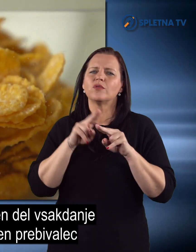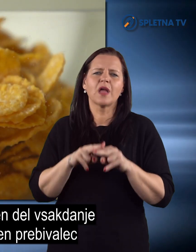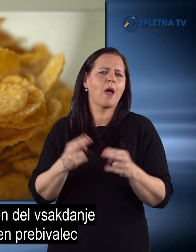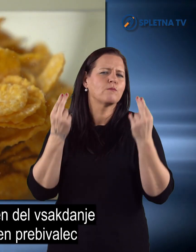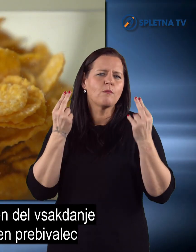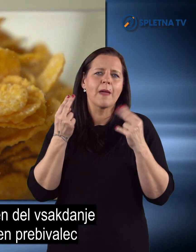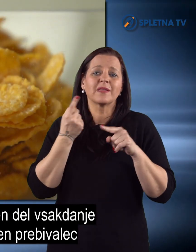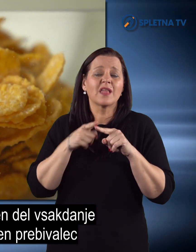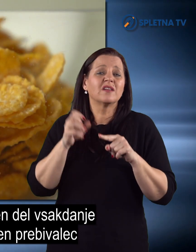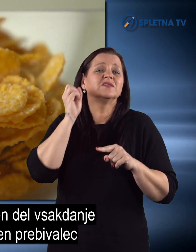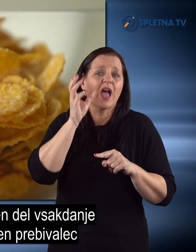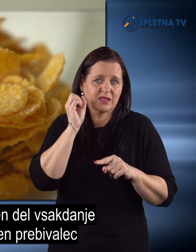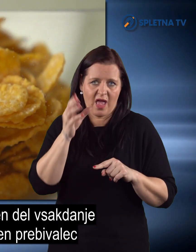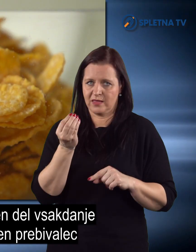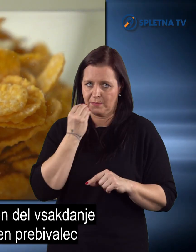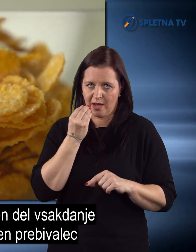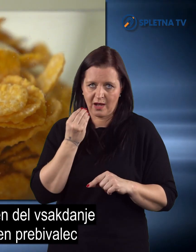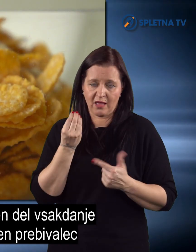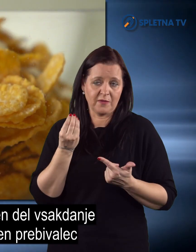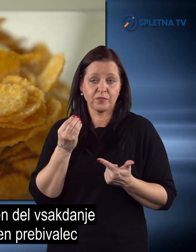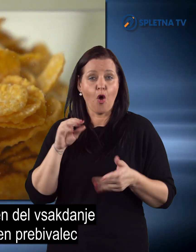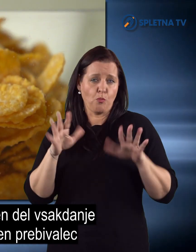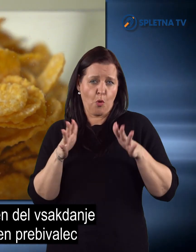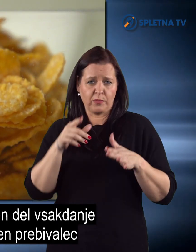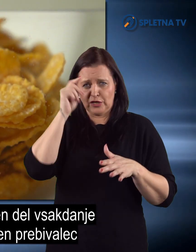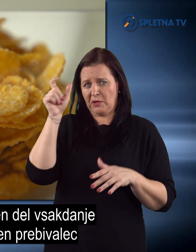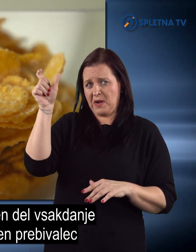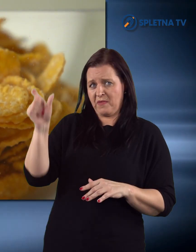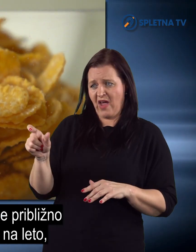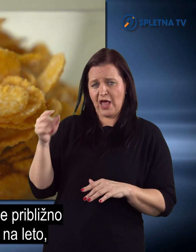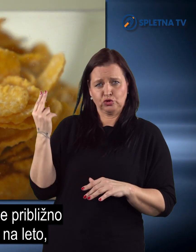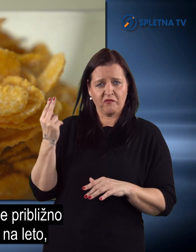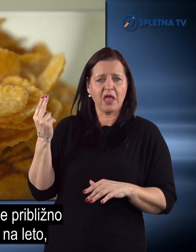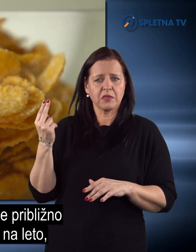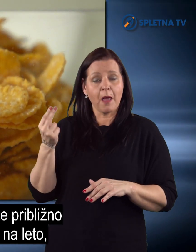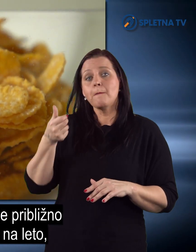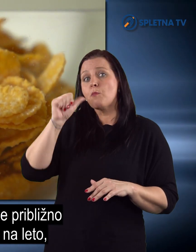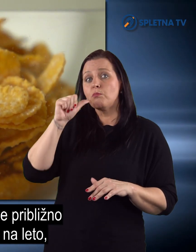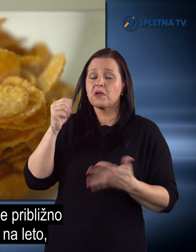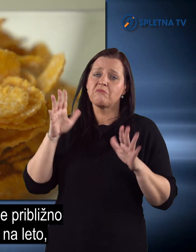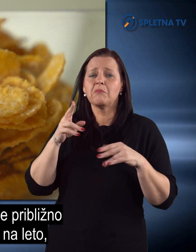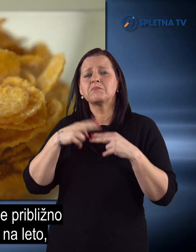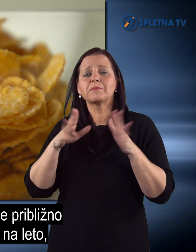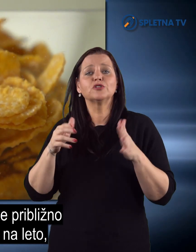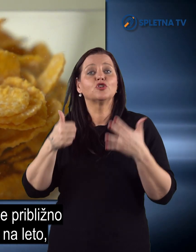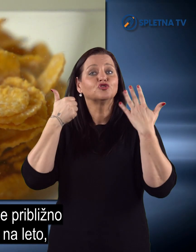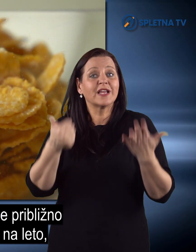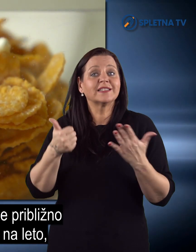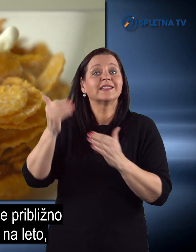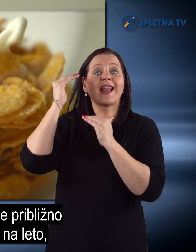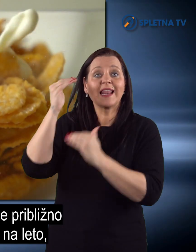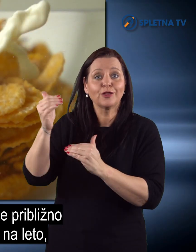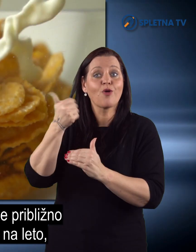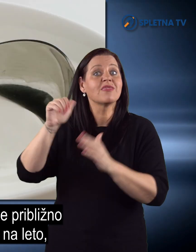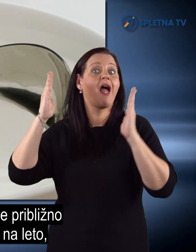Mleko ostaja pomemben del vsakdanje prehrane. Povprečen prebivalec Slovenije ga popije približno 60 litrov na